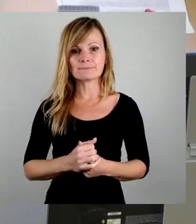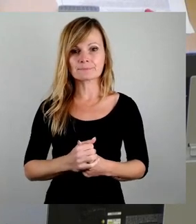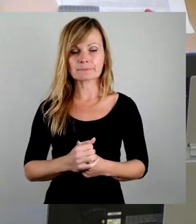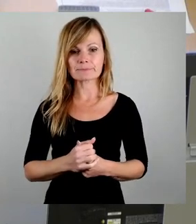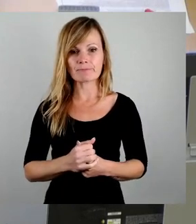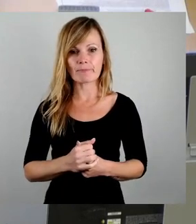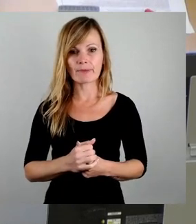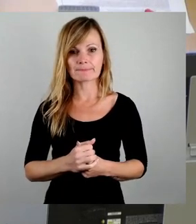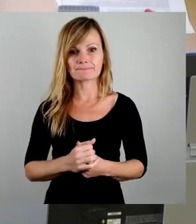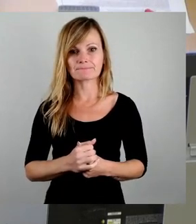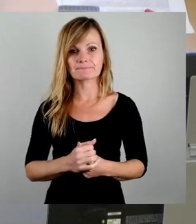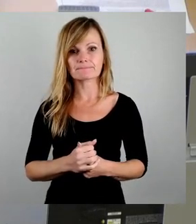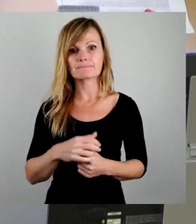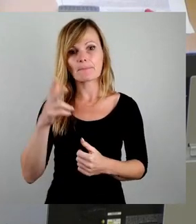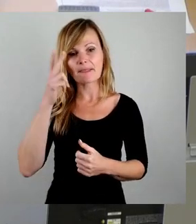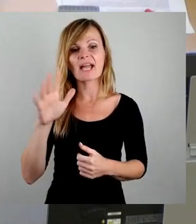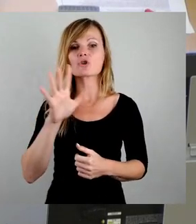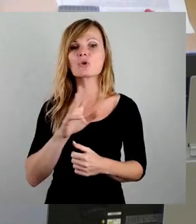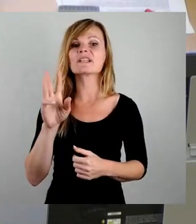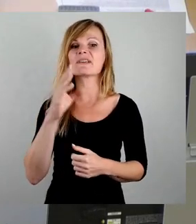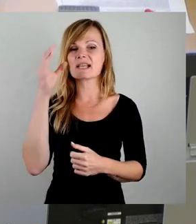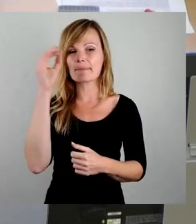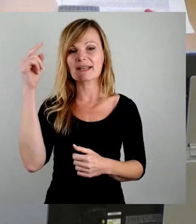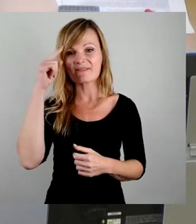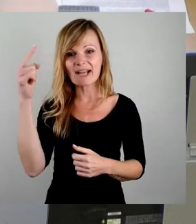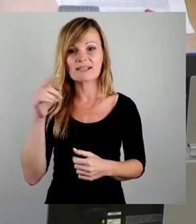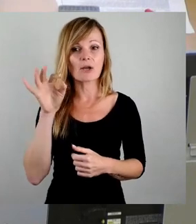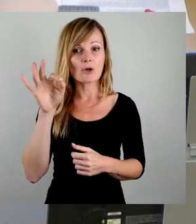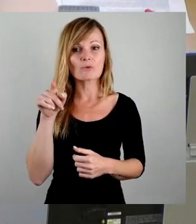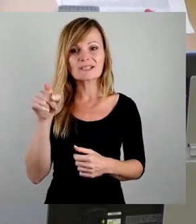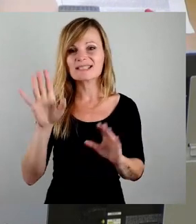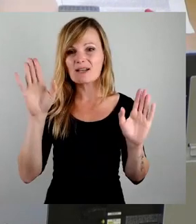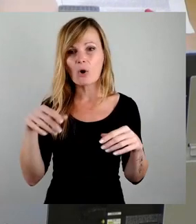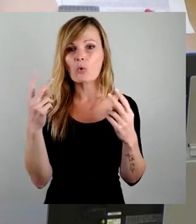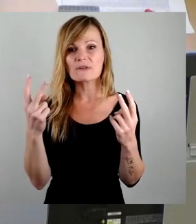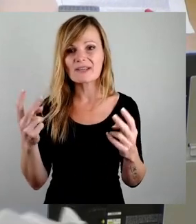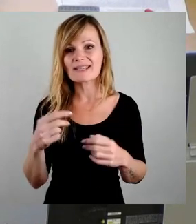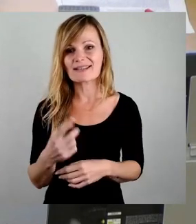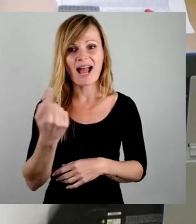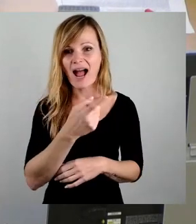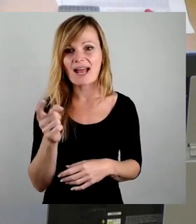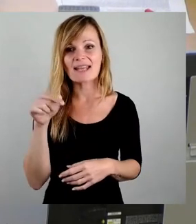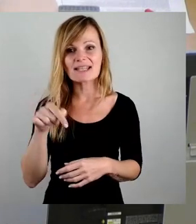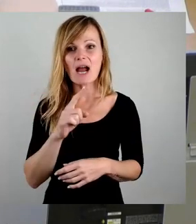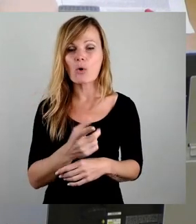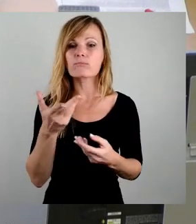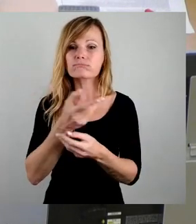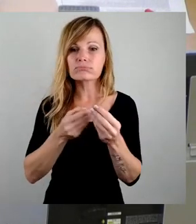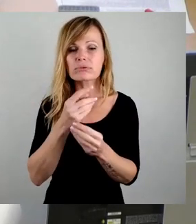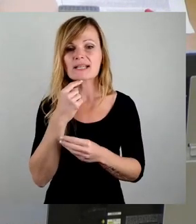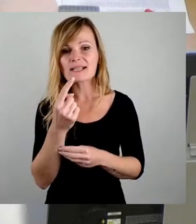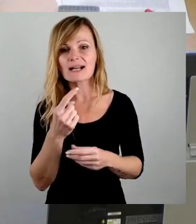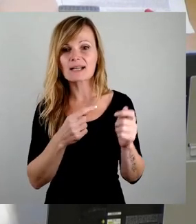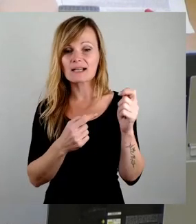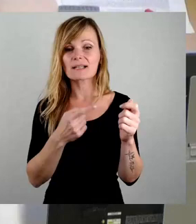Wissen Sie, Herr Schulte-Wissermann, für Sie ist das alles relativ unwichtig. Alle haben auch hier geredet darüber, über